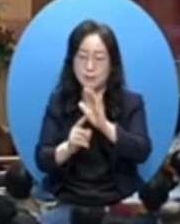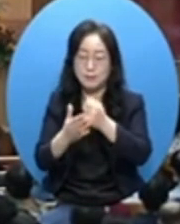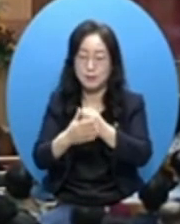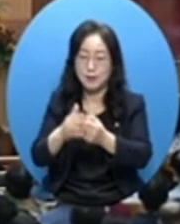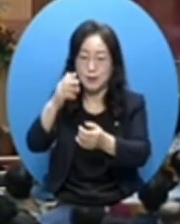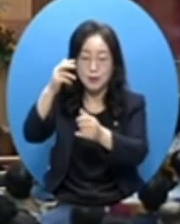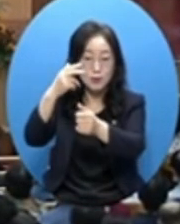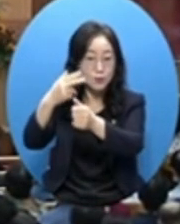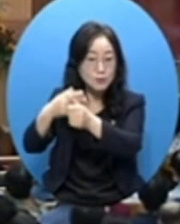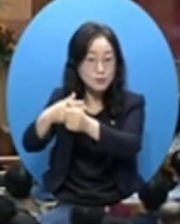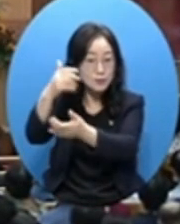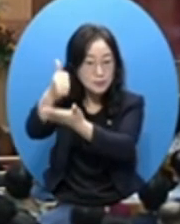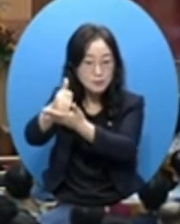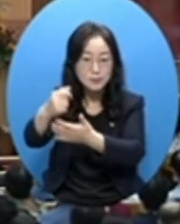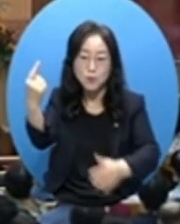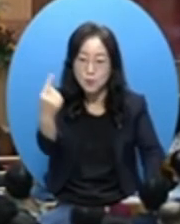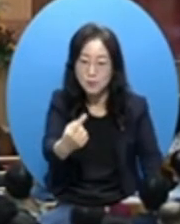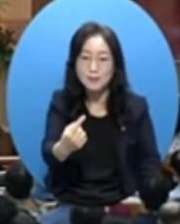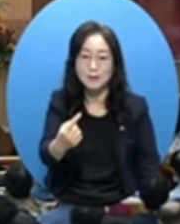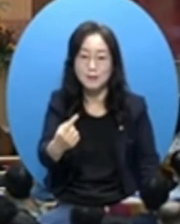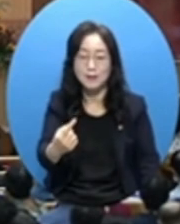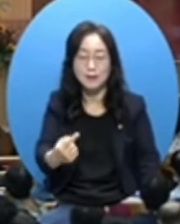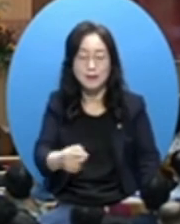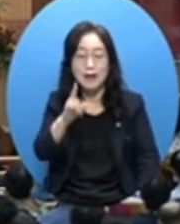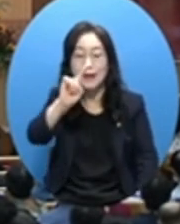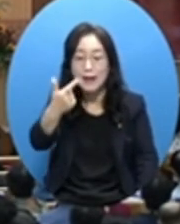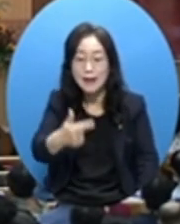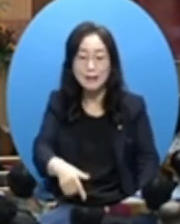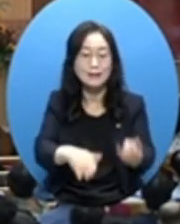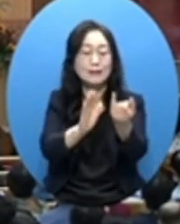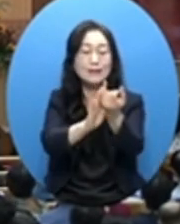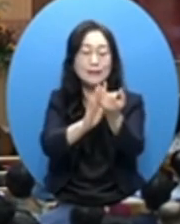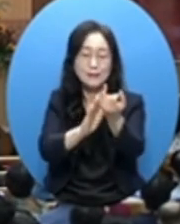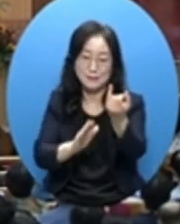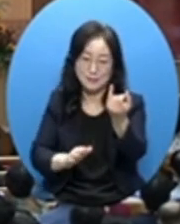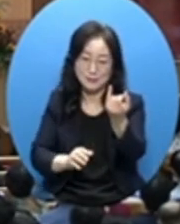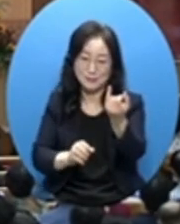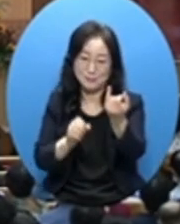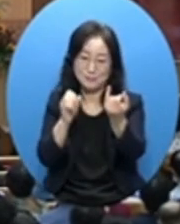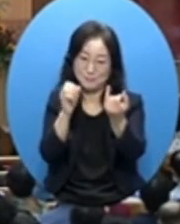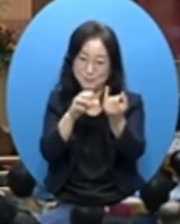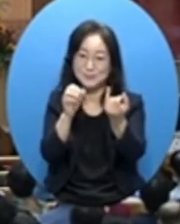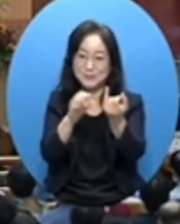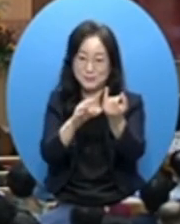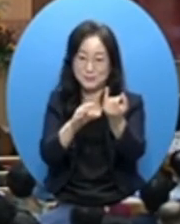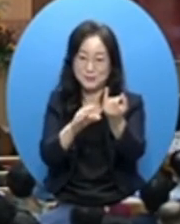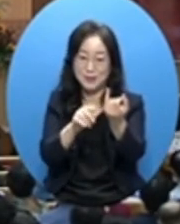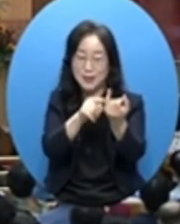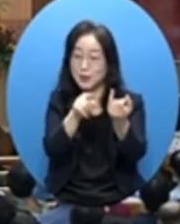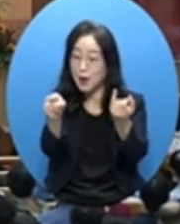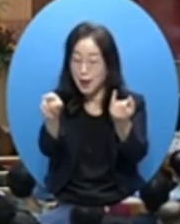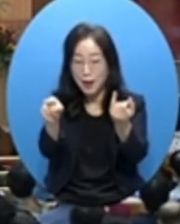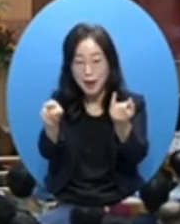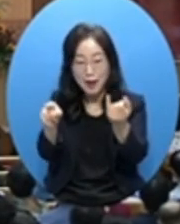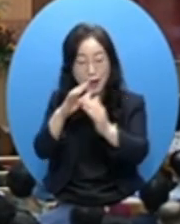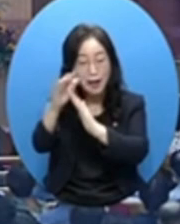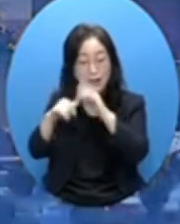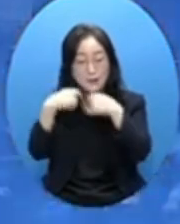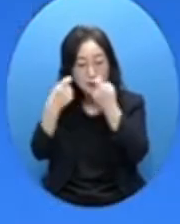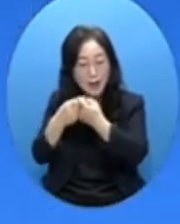선생님이 와서 앤 설리반 이 아이를 가서 가정교사를 해줄 수